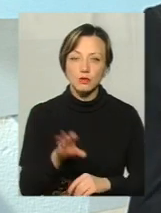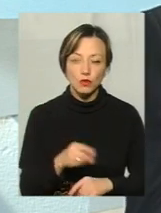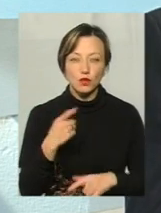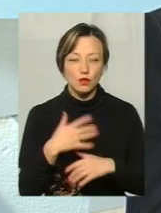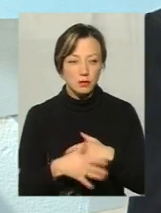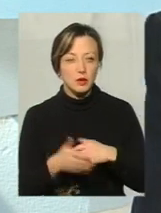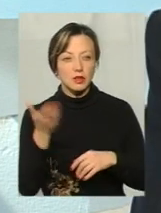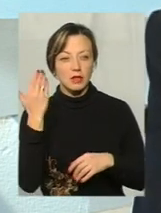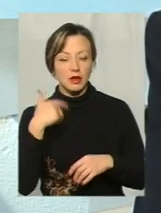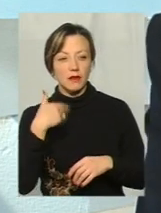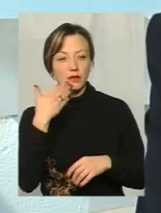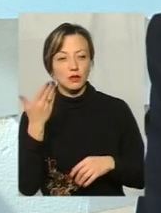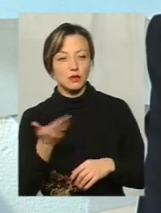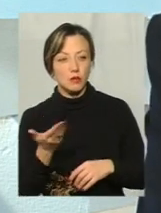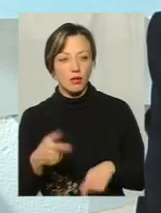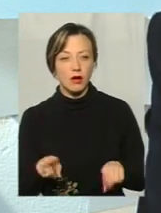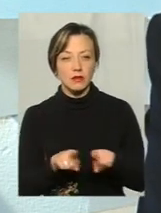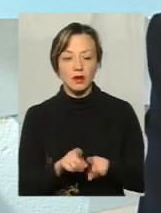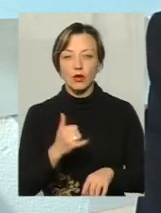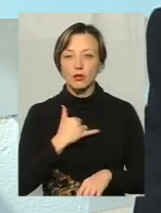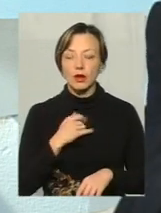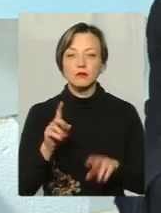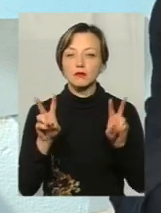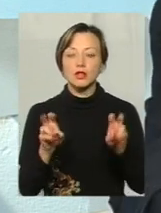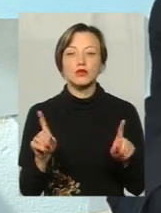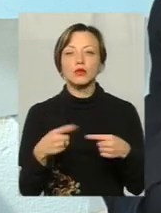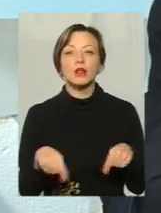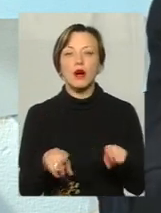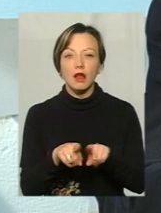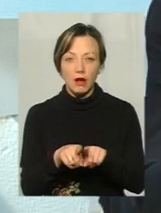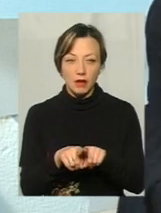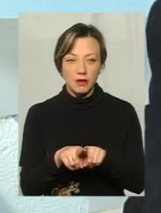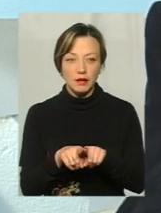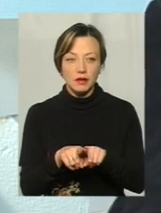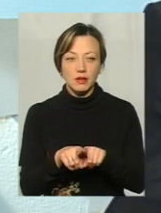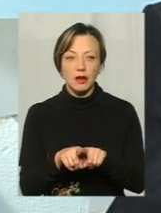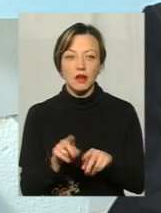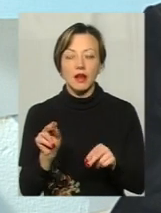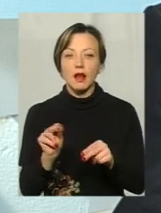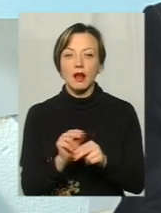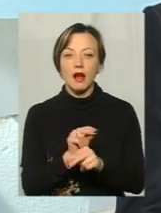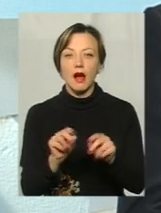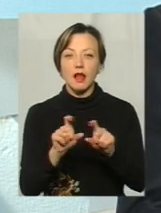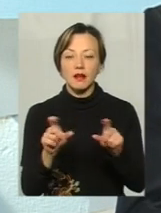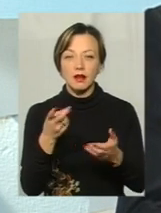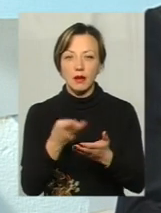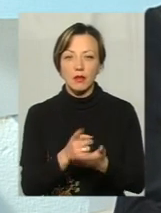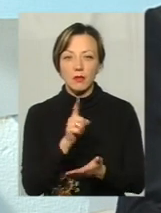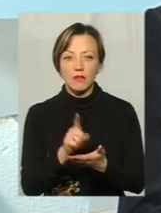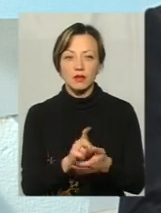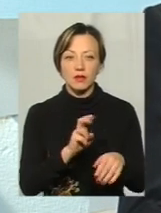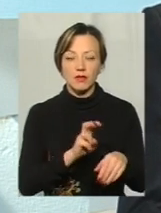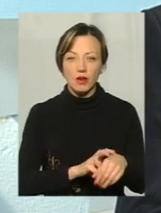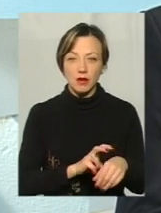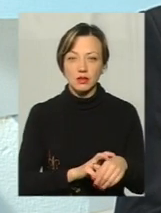колись я також виступав, у нас поняття таке. Що таке, значить, в лікарні лікуватися? Це повинен бути